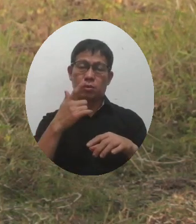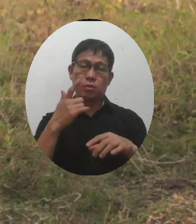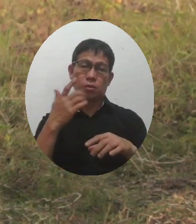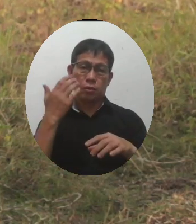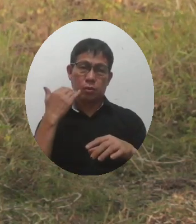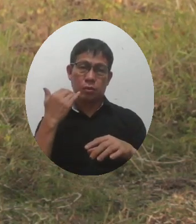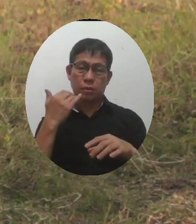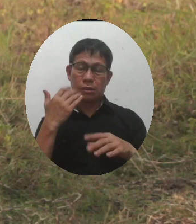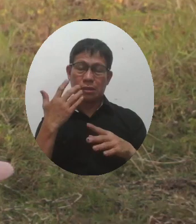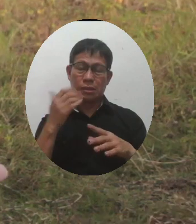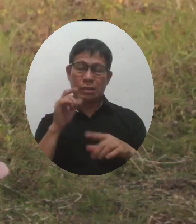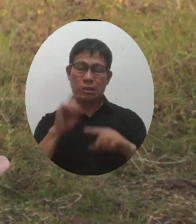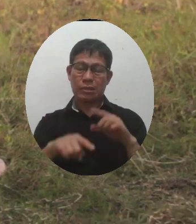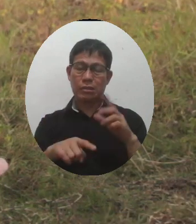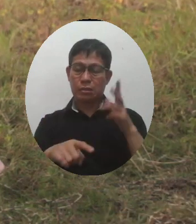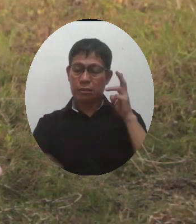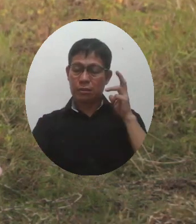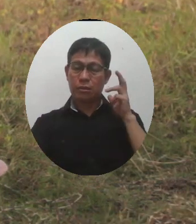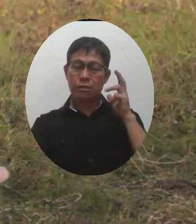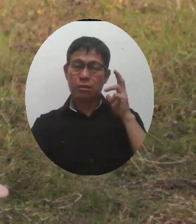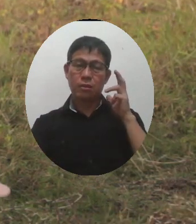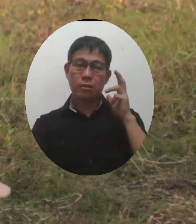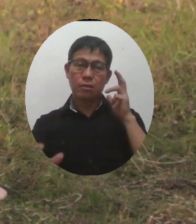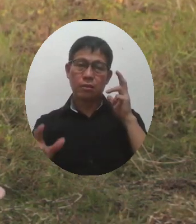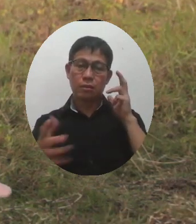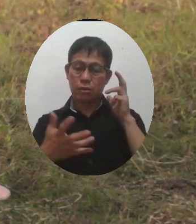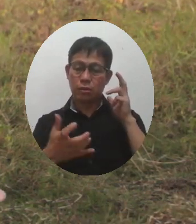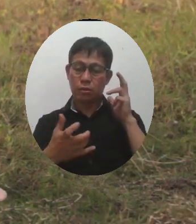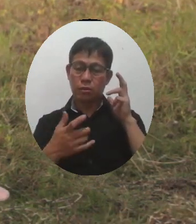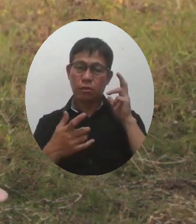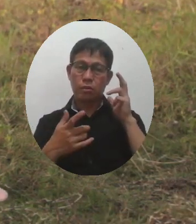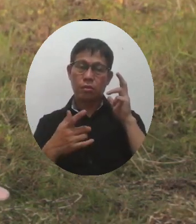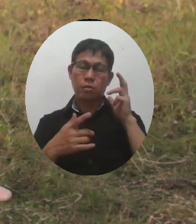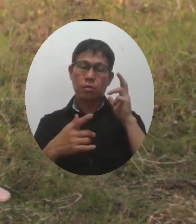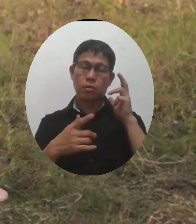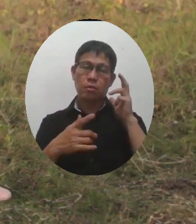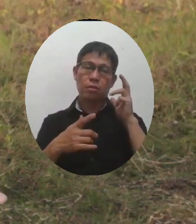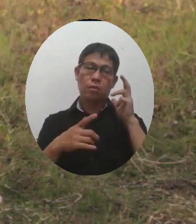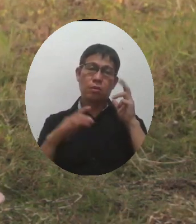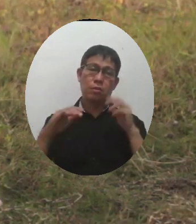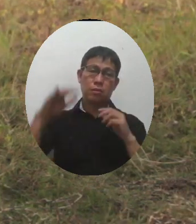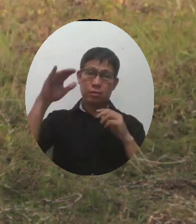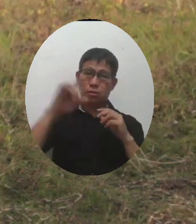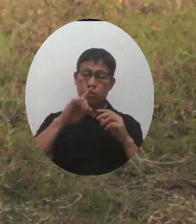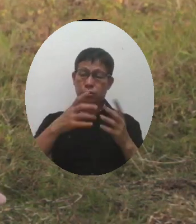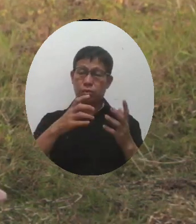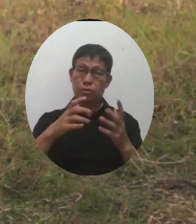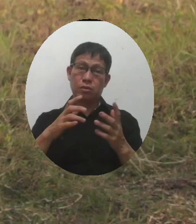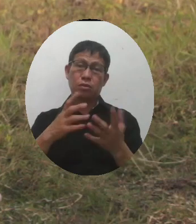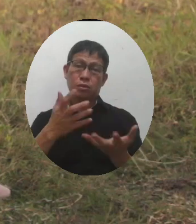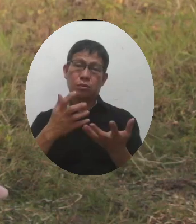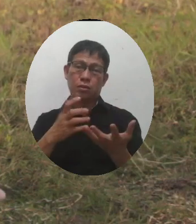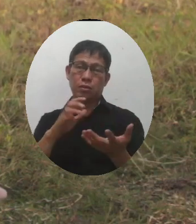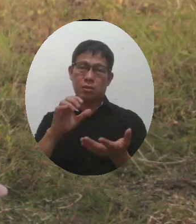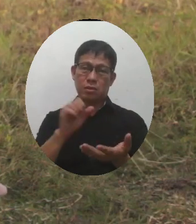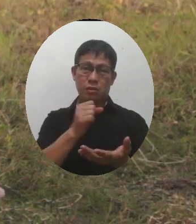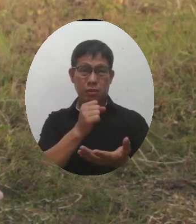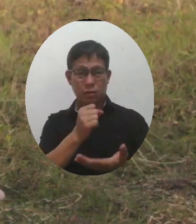pandinig. Tingin ko po ang gusto niya paglaki, kumanta talaga, maging singer.